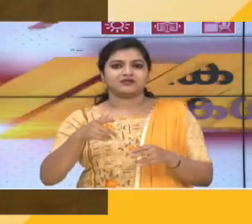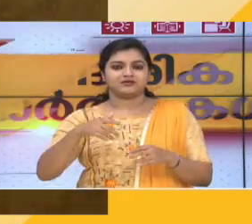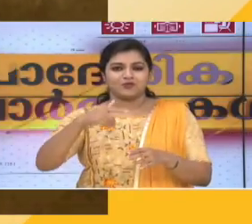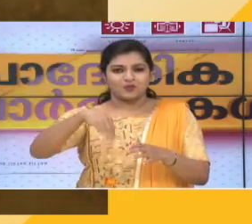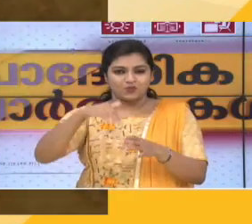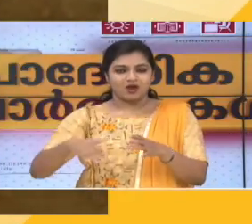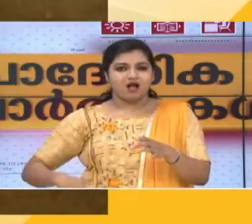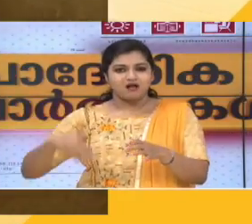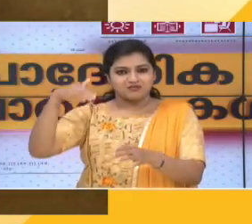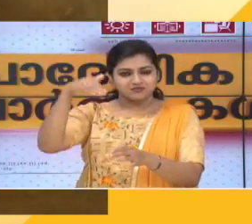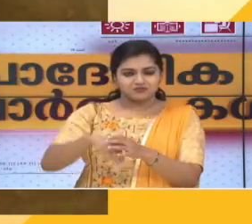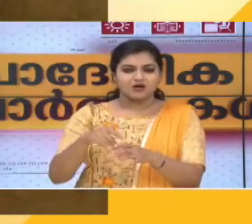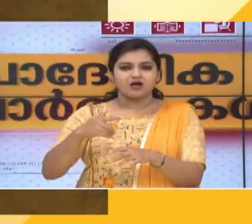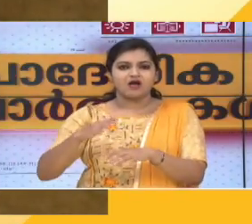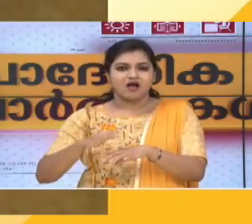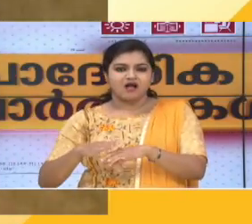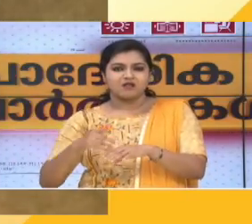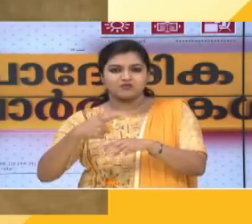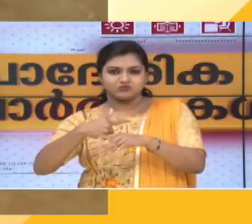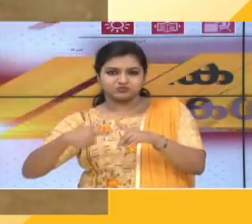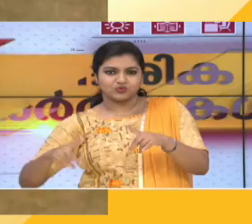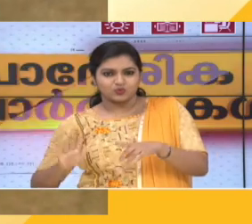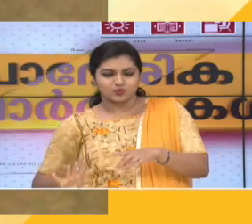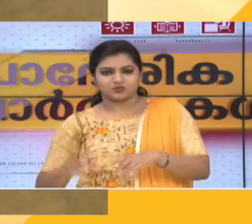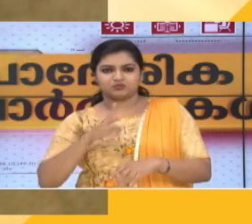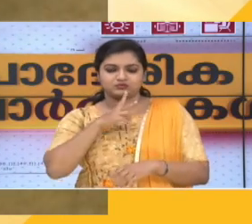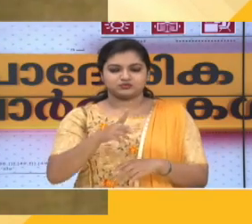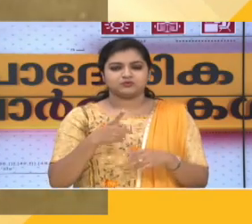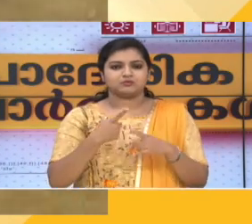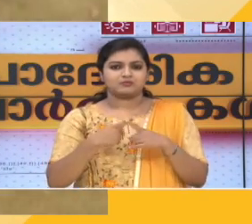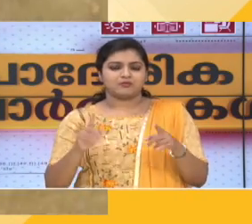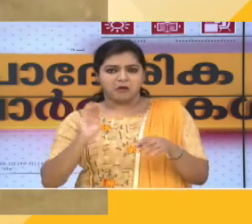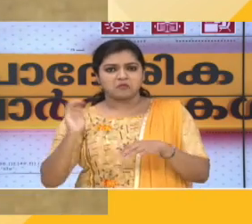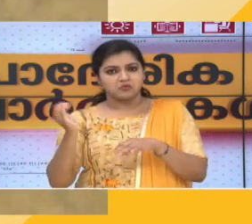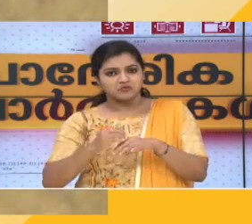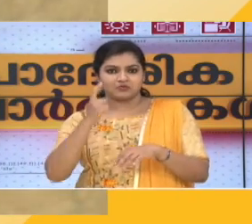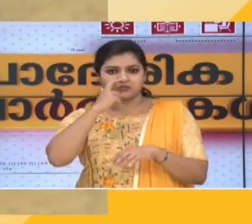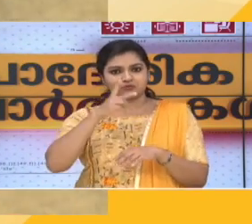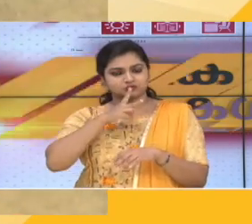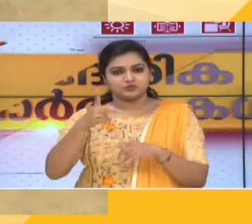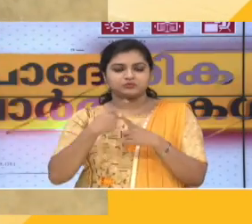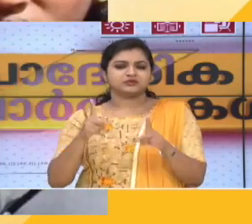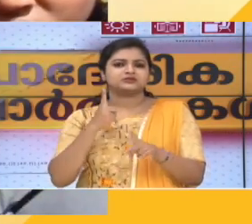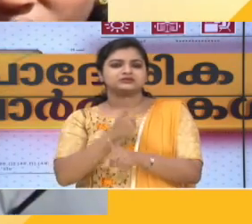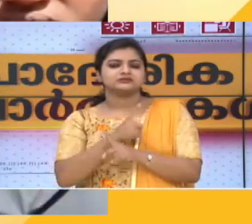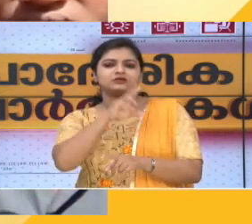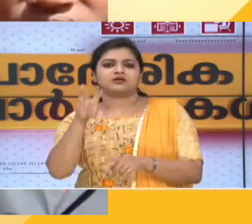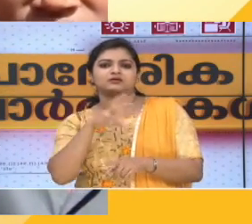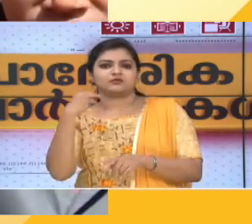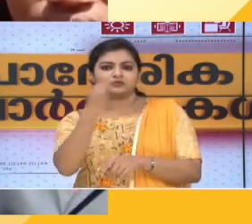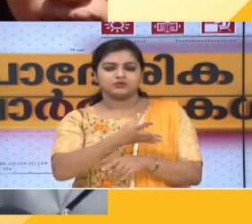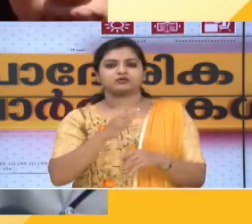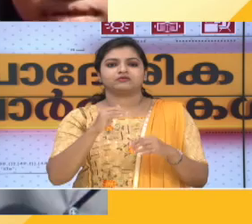ആദ്യം അധ്യാപകരുടെ ശ്രദ്ധയിൽപ്പെട്ടത്. പാമ്പ് കടിച്ചതാണെന്ന് വിദ്യാർത്ഥി പറഞ്ഞെങ്കിലും അധ്യാപകർ ഗൗനിച്ചില്ലെന്നാണ് ഒപ്പമുണ്ടായിരുന്ന കുട്ടികൾ പറയുന്നത്. ആണി